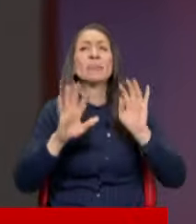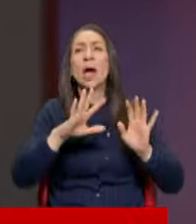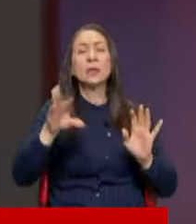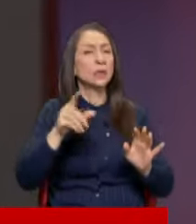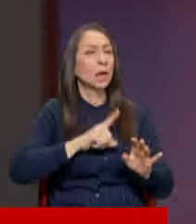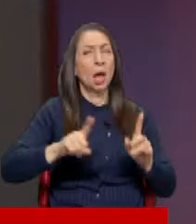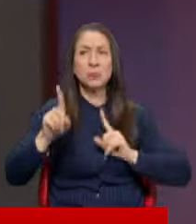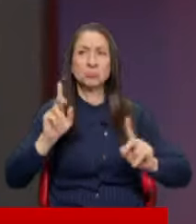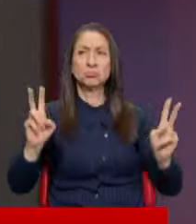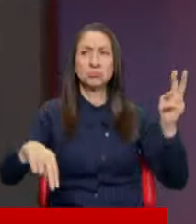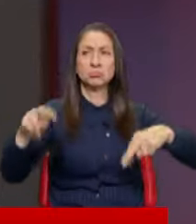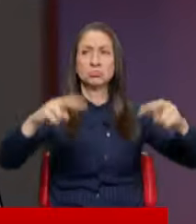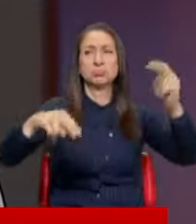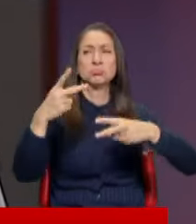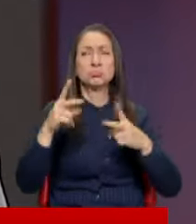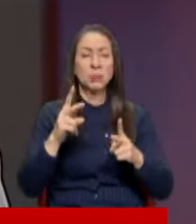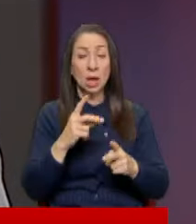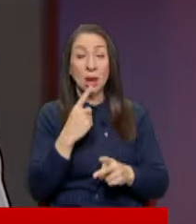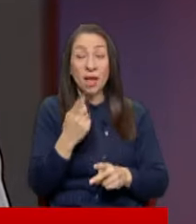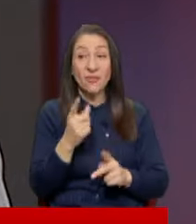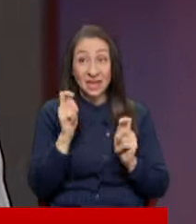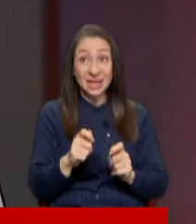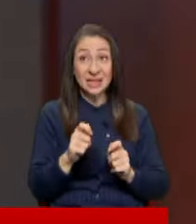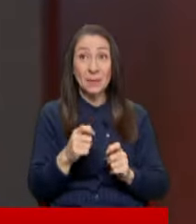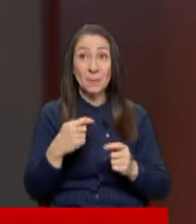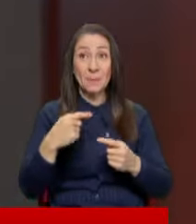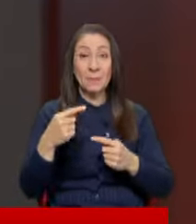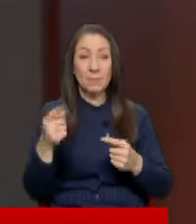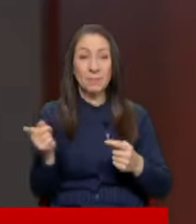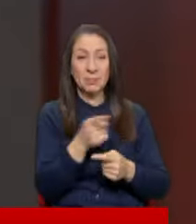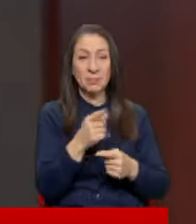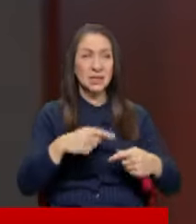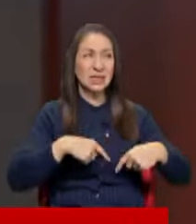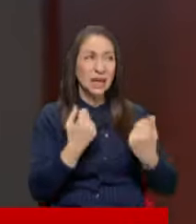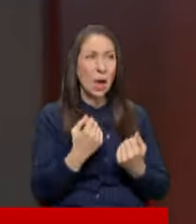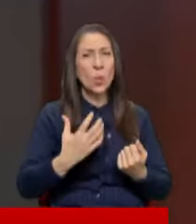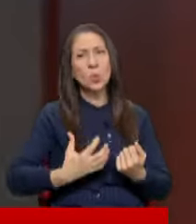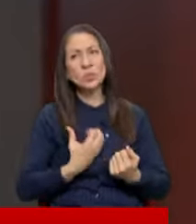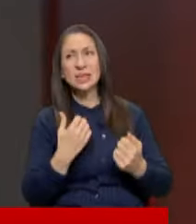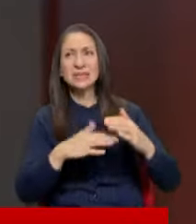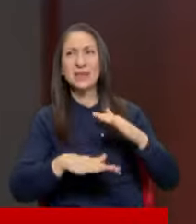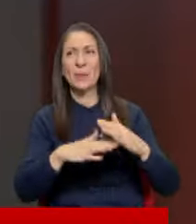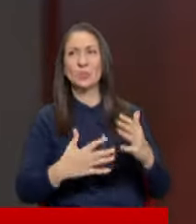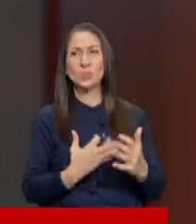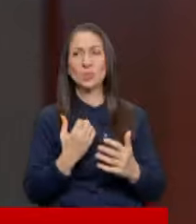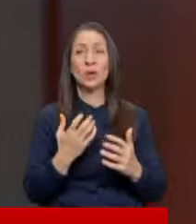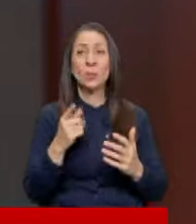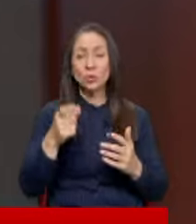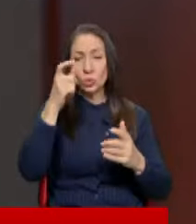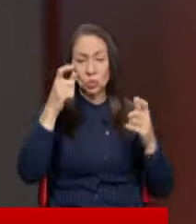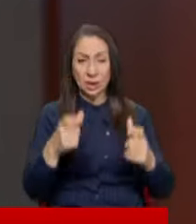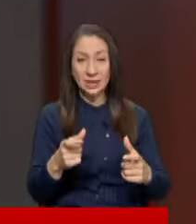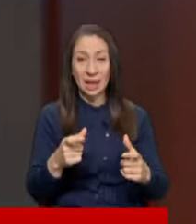herkes adayını çıkarsın söz edersek birbirinizi kırar üzer tabanının üzersiniz Yani bu